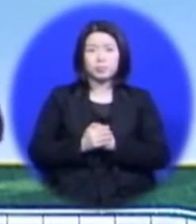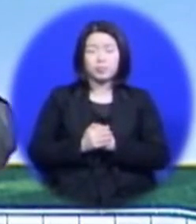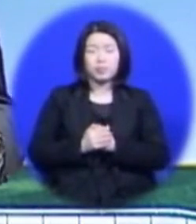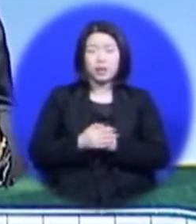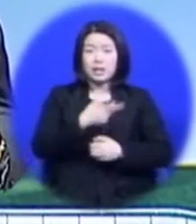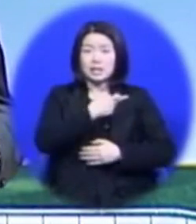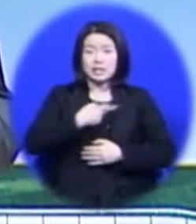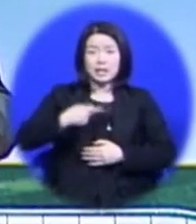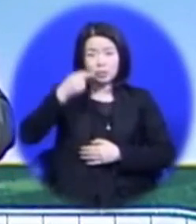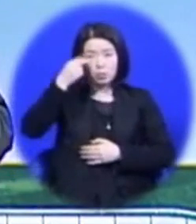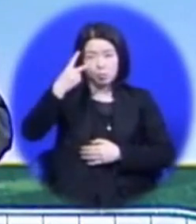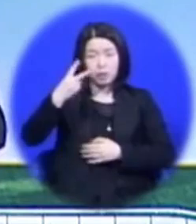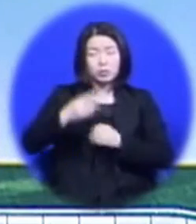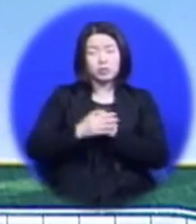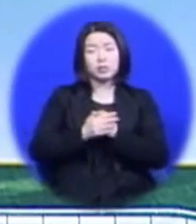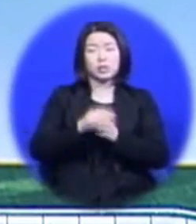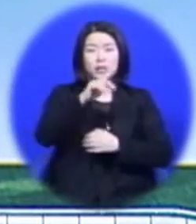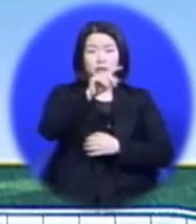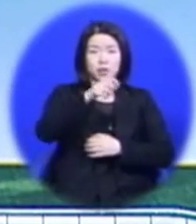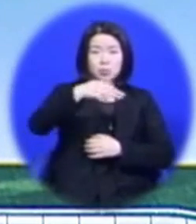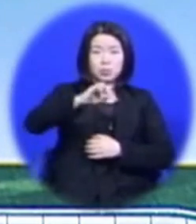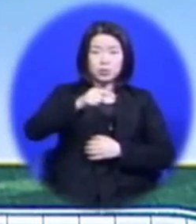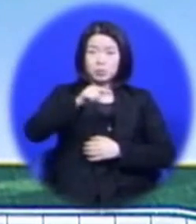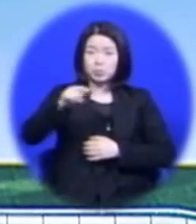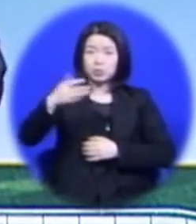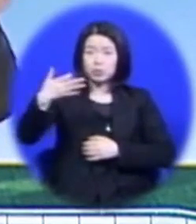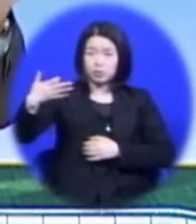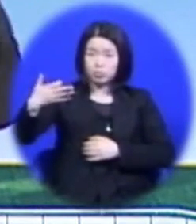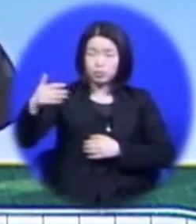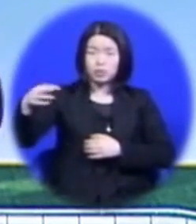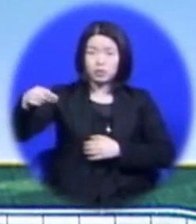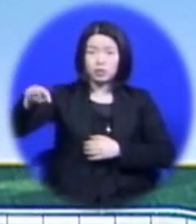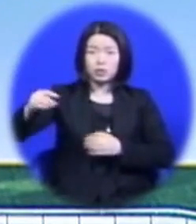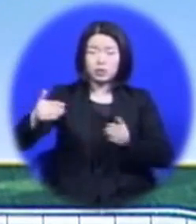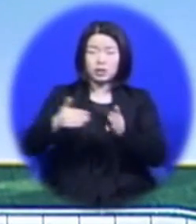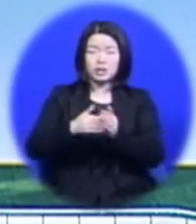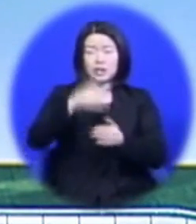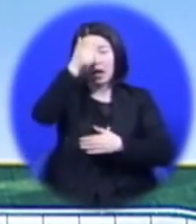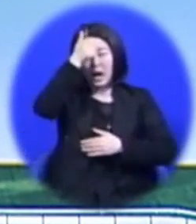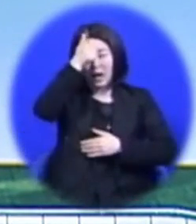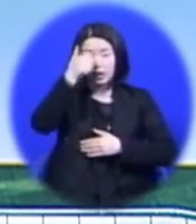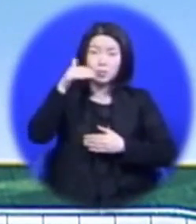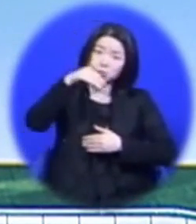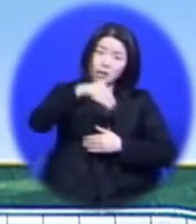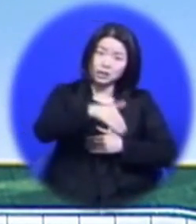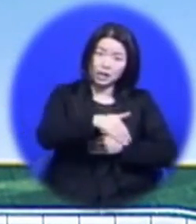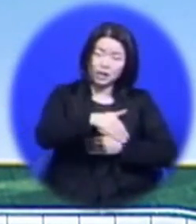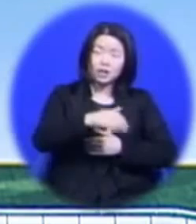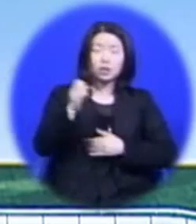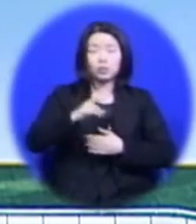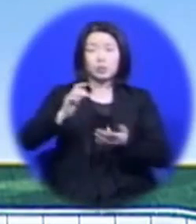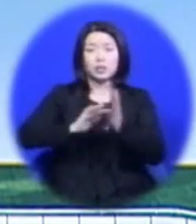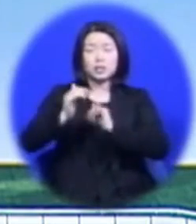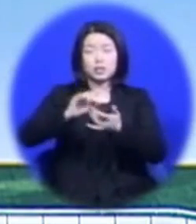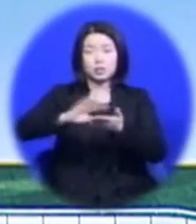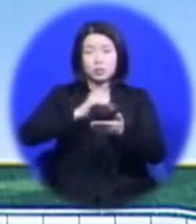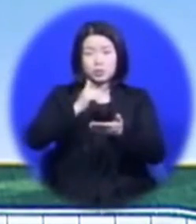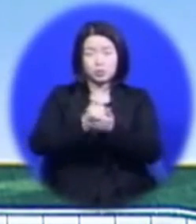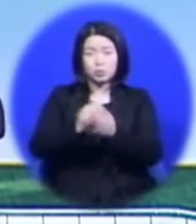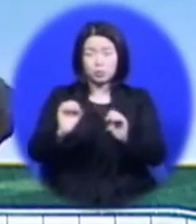사도 바울은 15절부터 19절까지 아담으로 인한 타락과 예수 그리스도로 인한 구원에